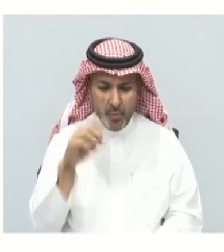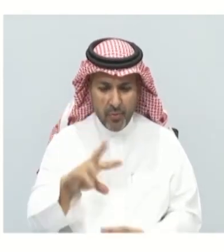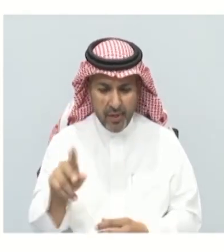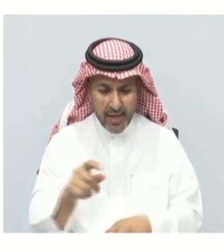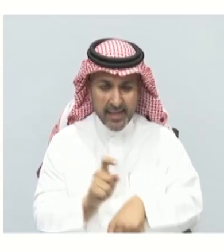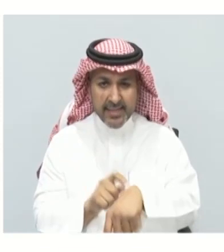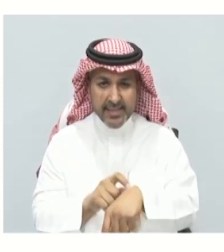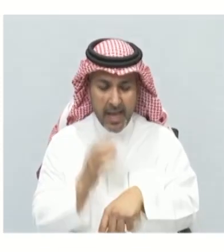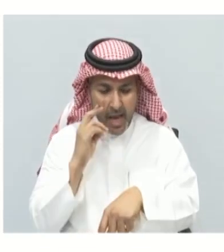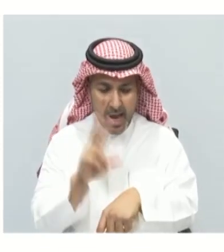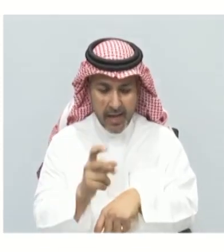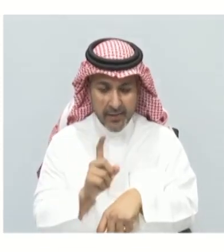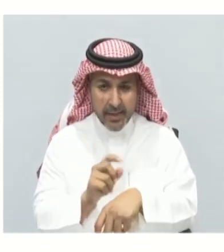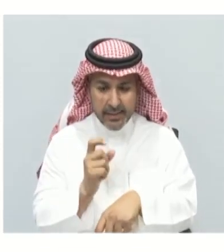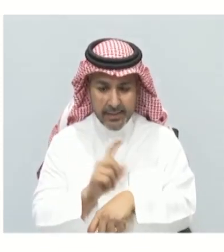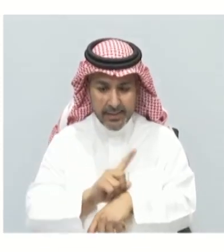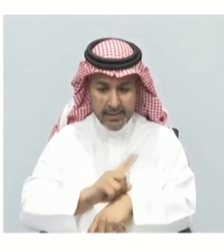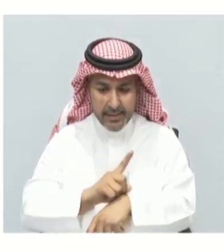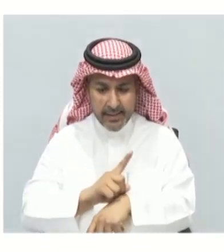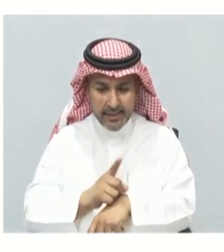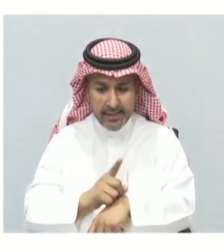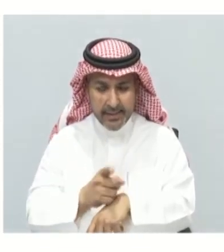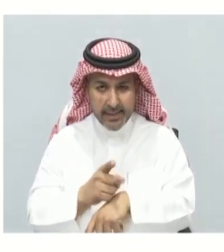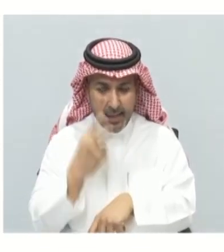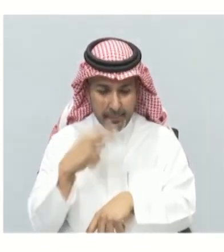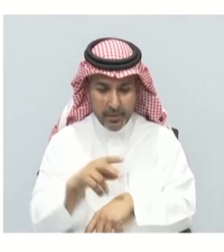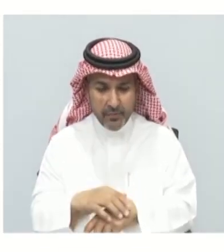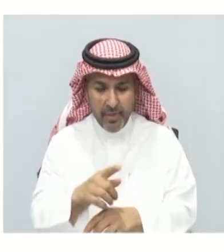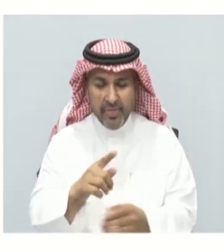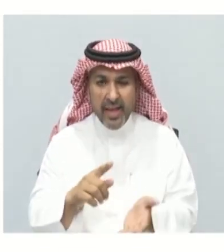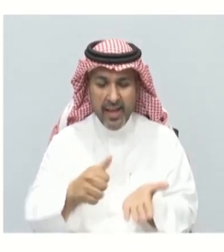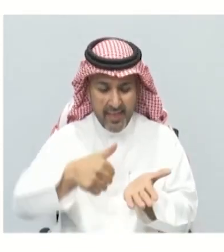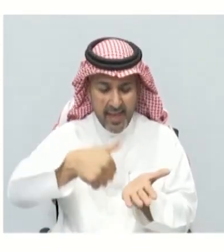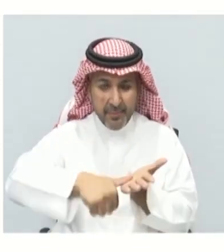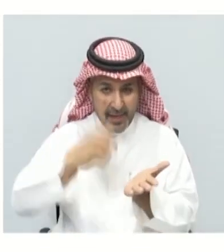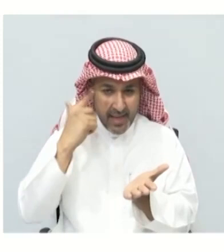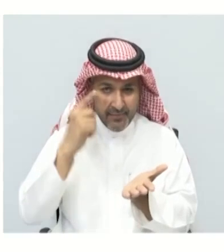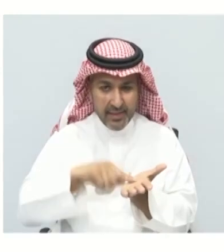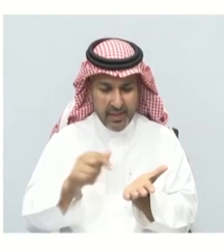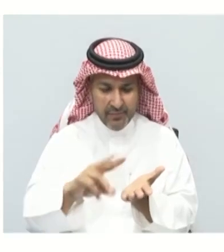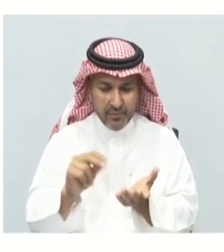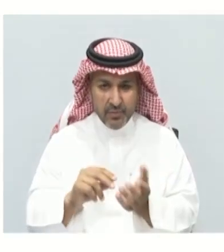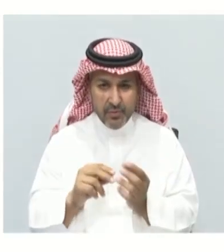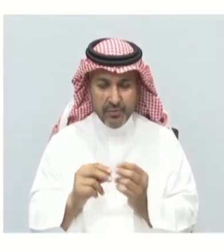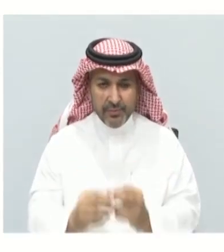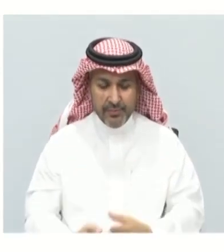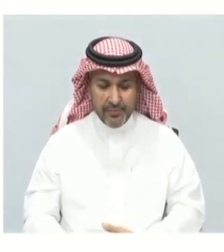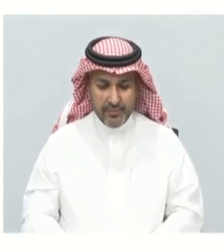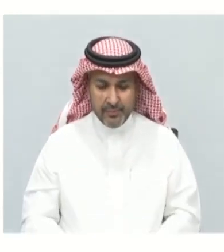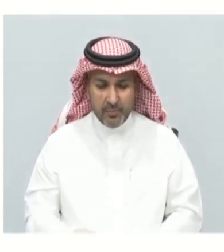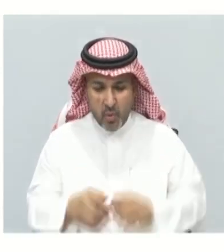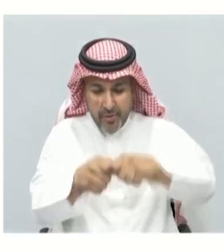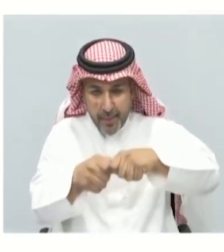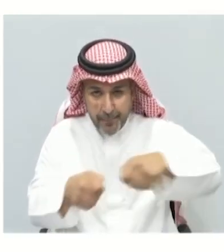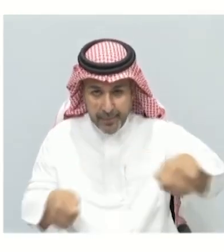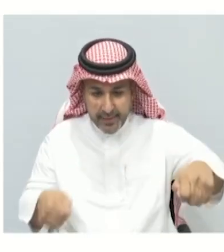جوالك منبه جوالك كذلك احضرت حبر الحبر ال نستخدمه في البصم في البصمه احضرت متر عادي موجود لدينا